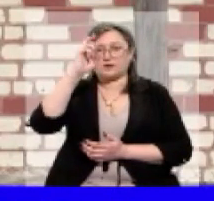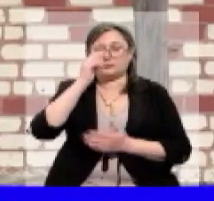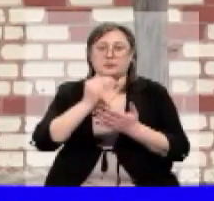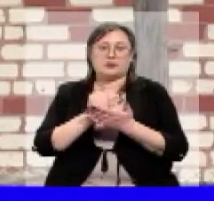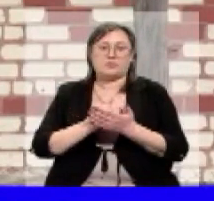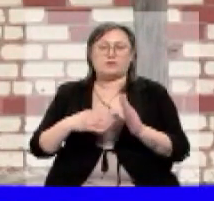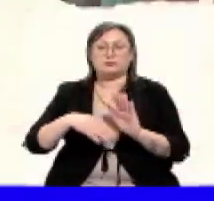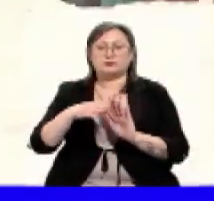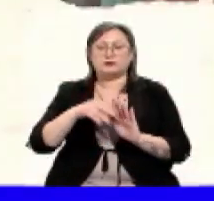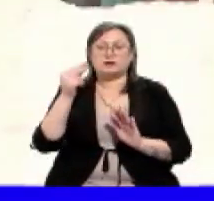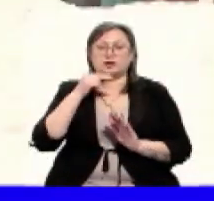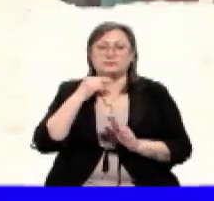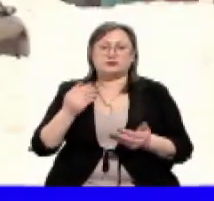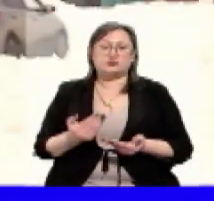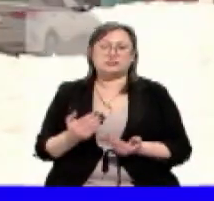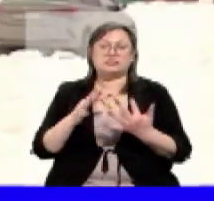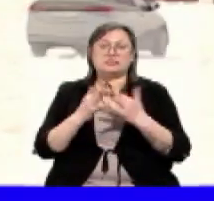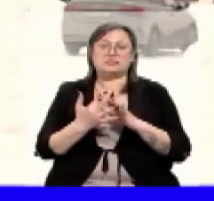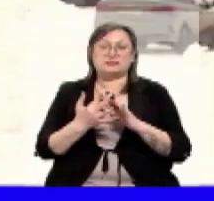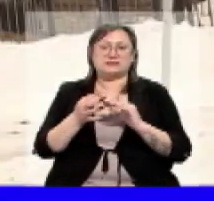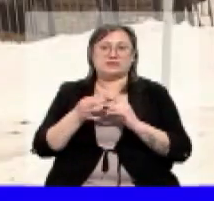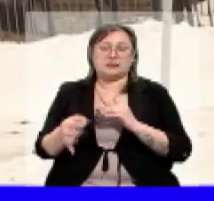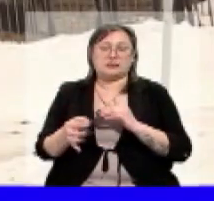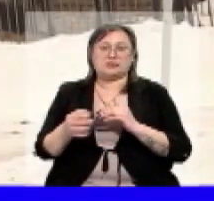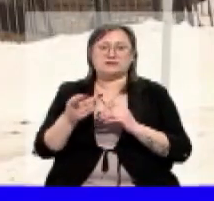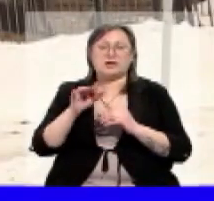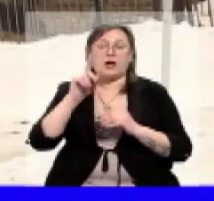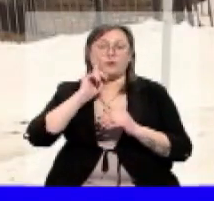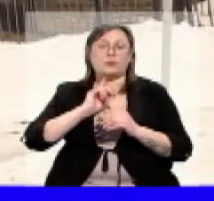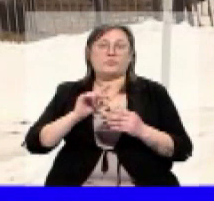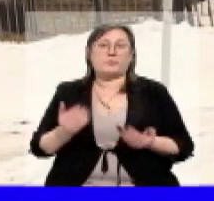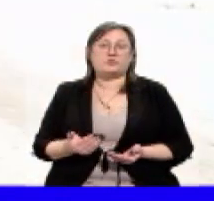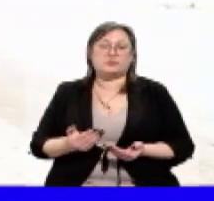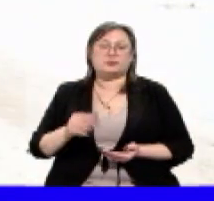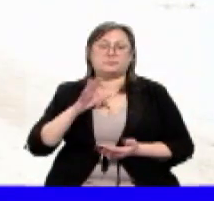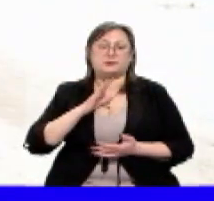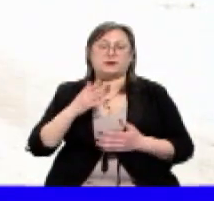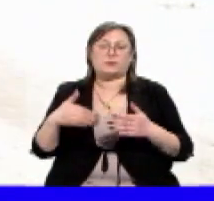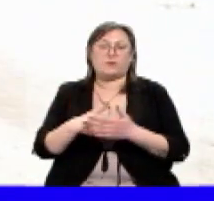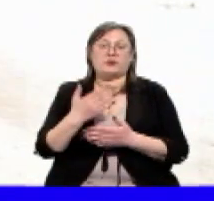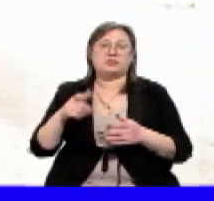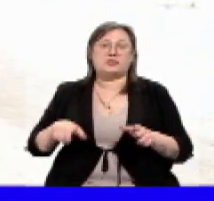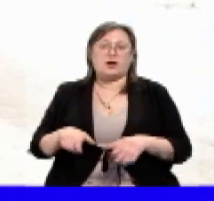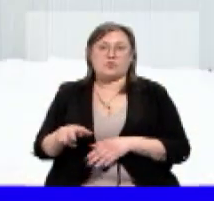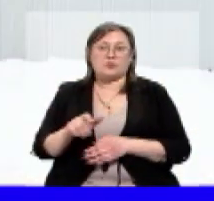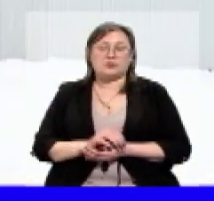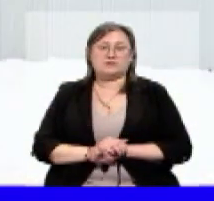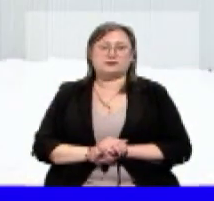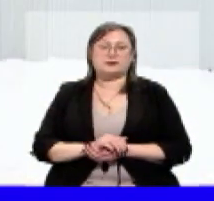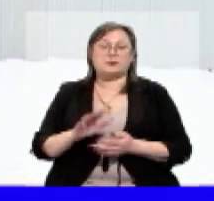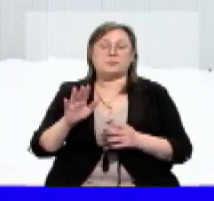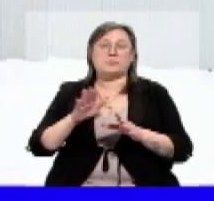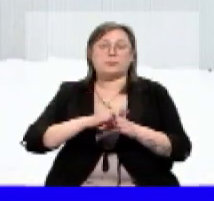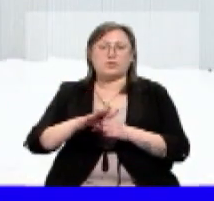ауыл тұрғындарының тұрмыс сапасы да жақсаруда. Мәселен, жайлы өмір сүру үшін жаңа жол салынып, байланыс желісі толығымен орнатылған.